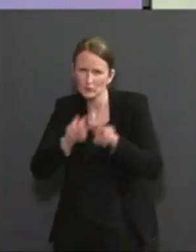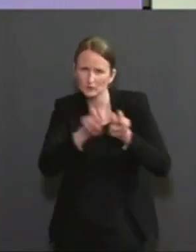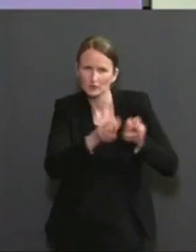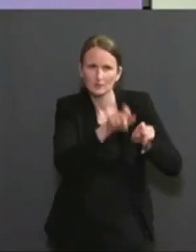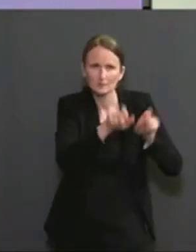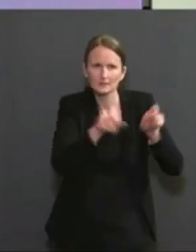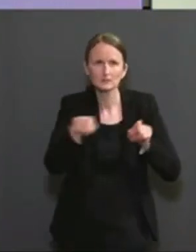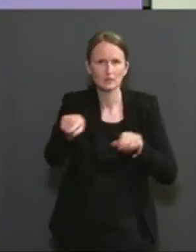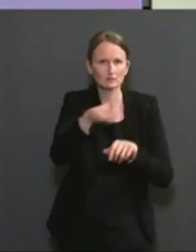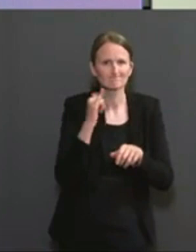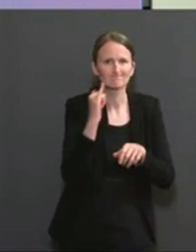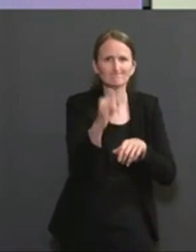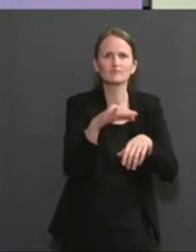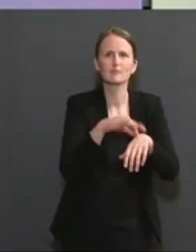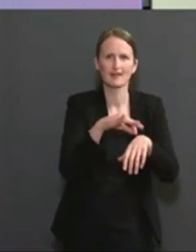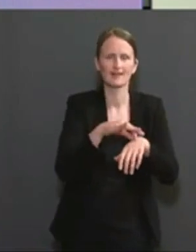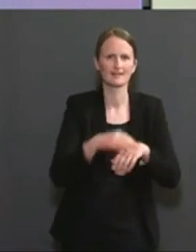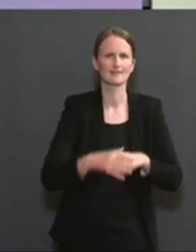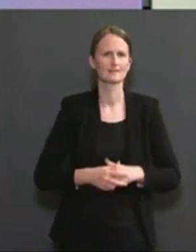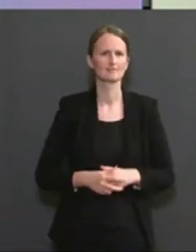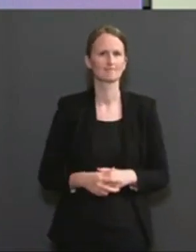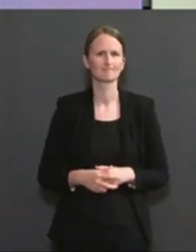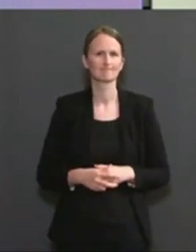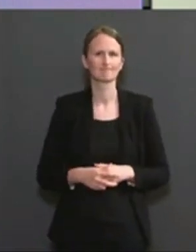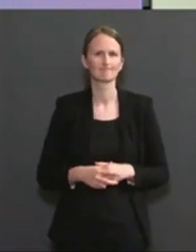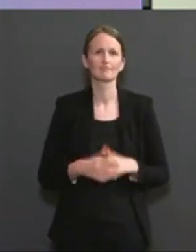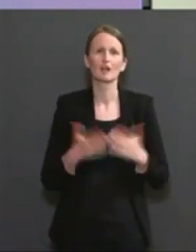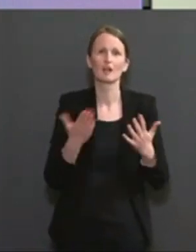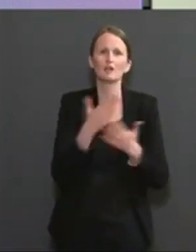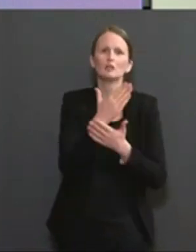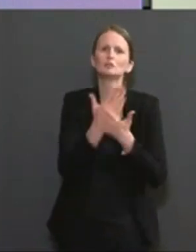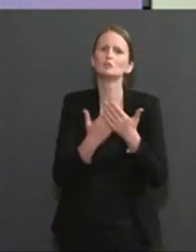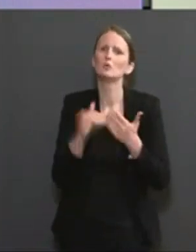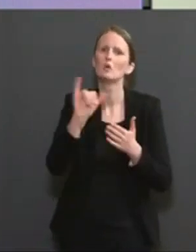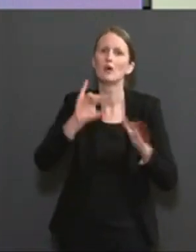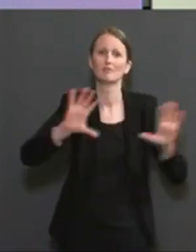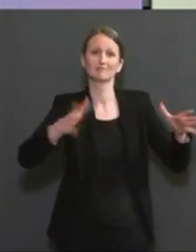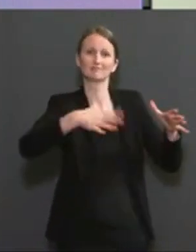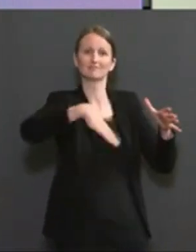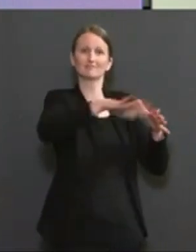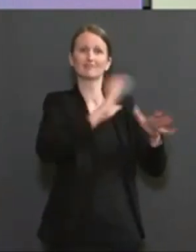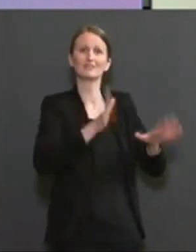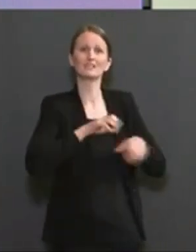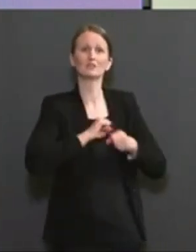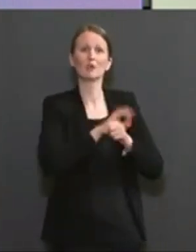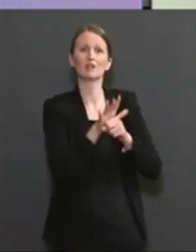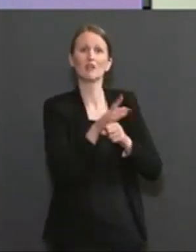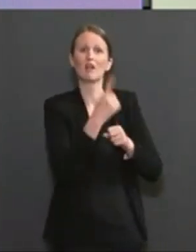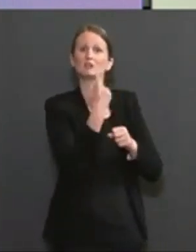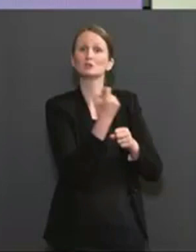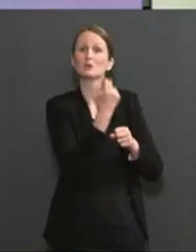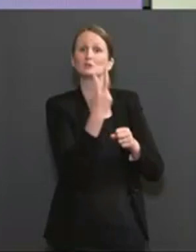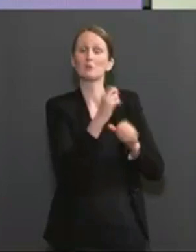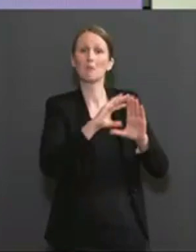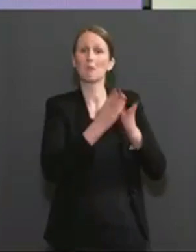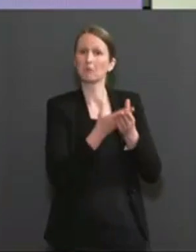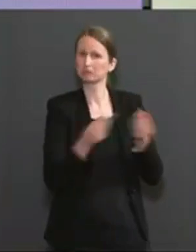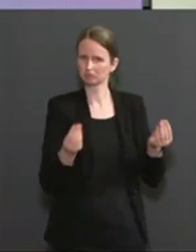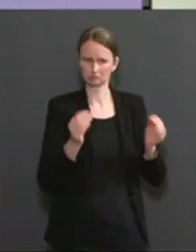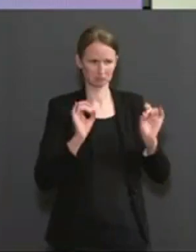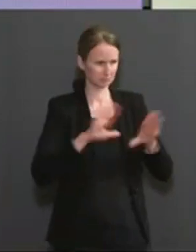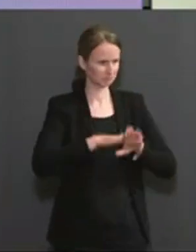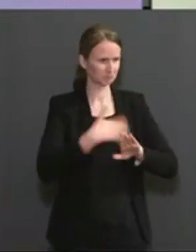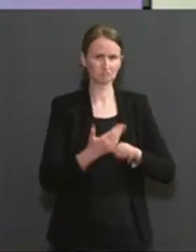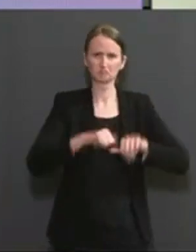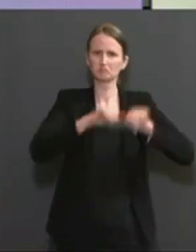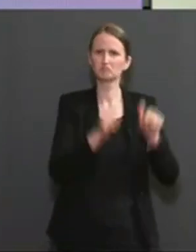gens guérissent entièrement en 1 à 2 semaines sans aucune autre complication. Il ne faut cependant pas négliger